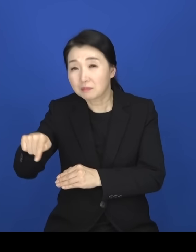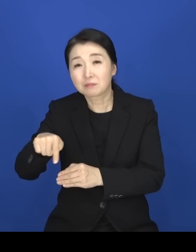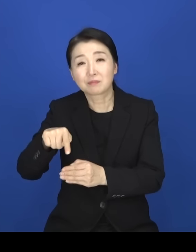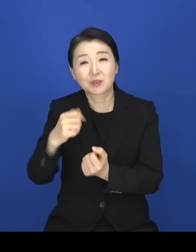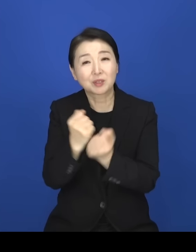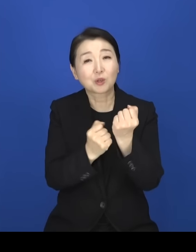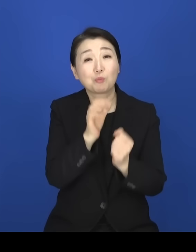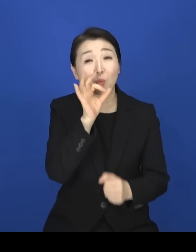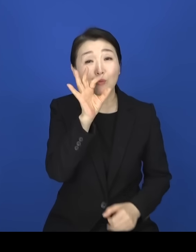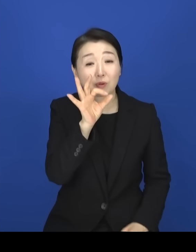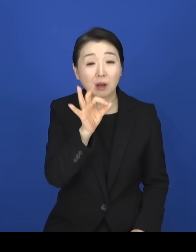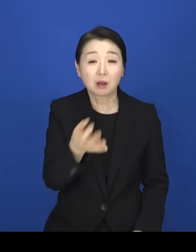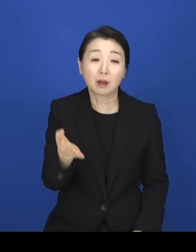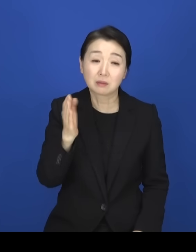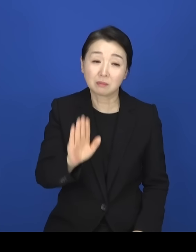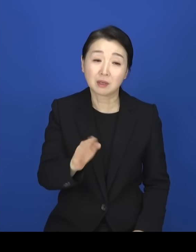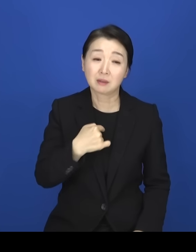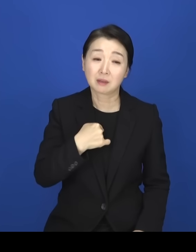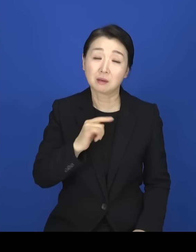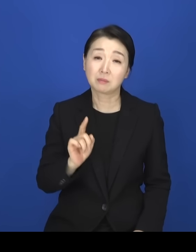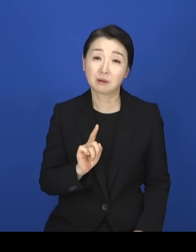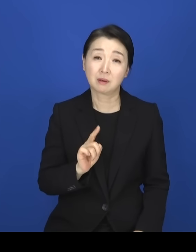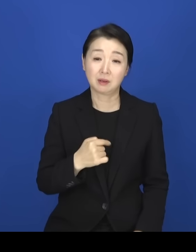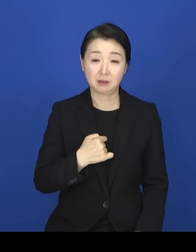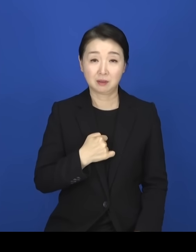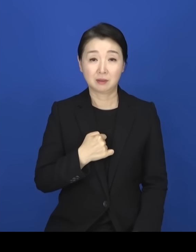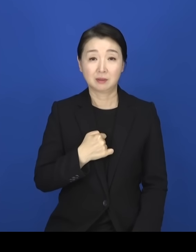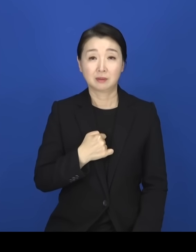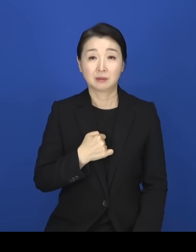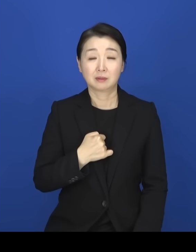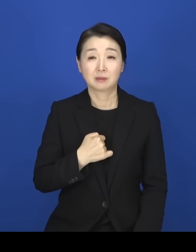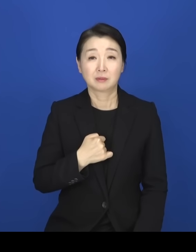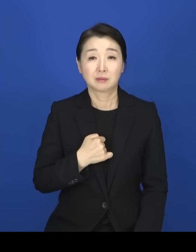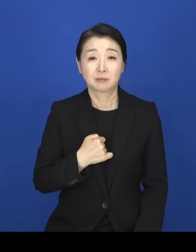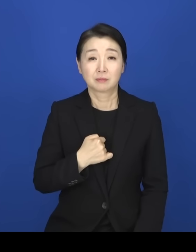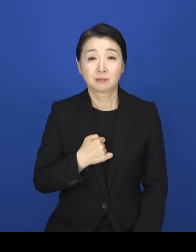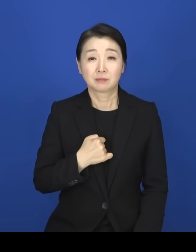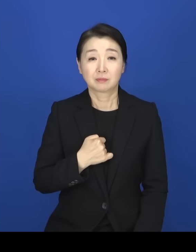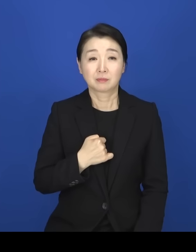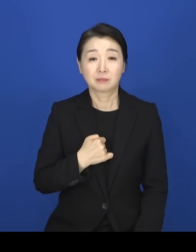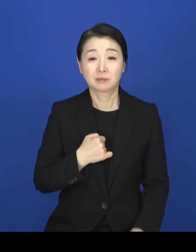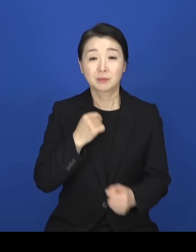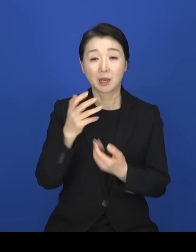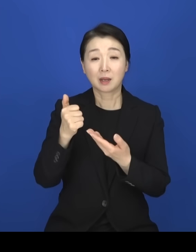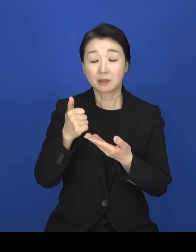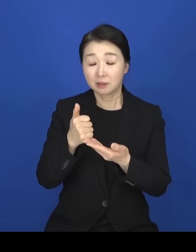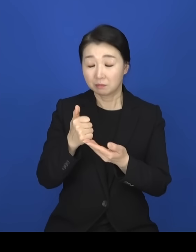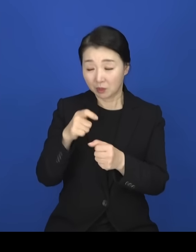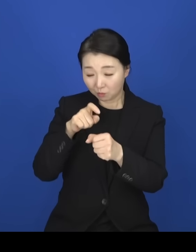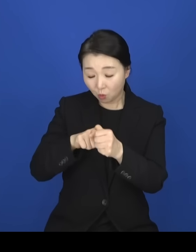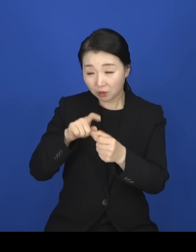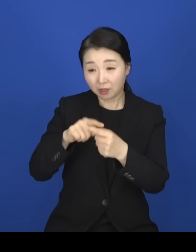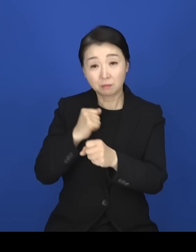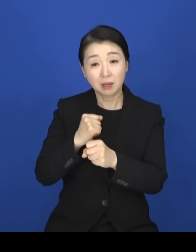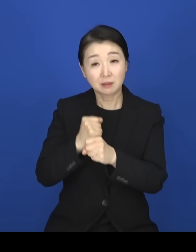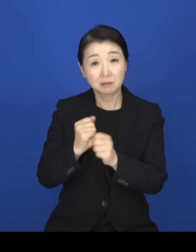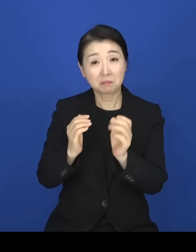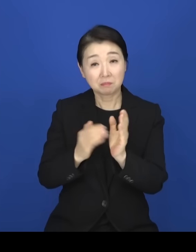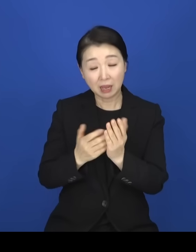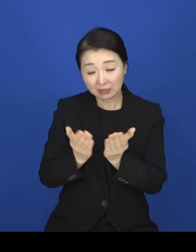뭐 그랬던 것 같아요. 내가 네. 하나님이 어떤 의도를 갖고 만든